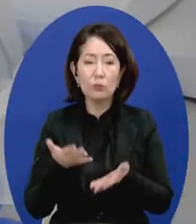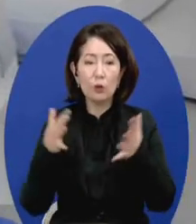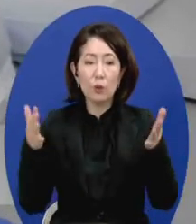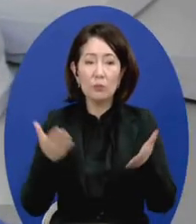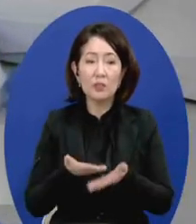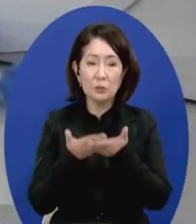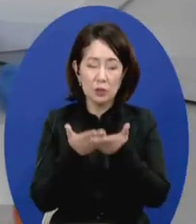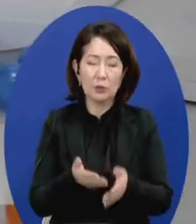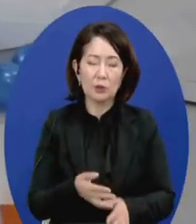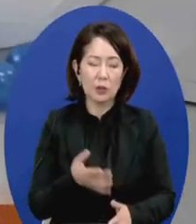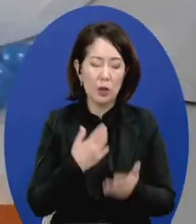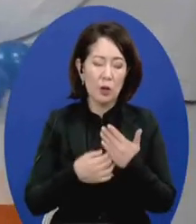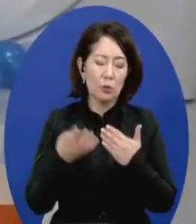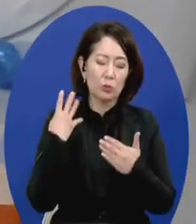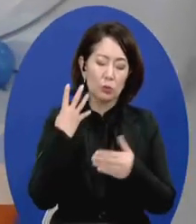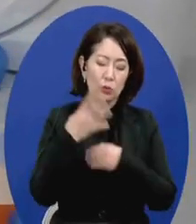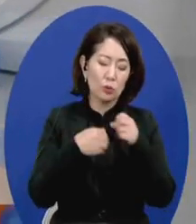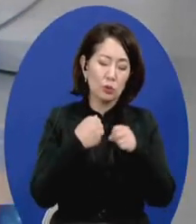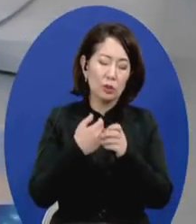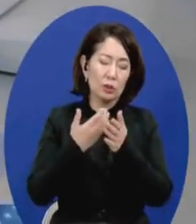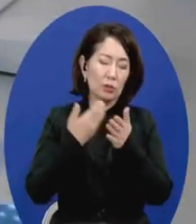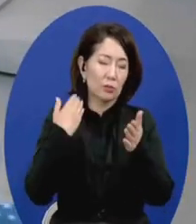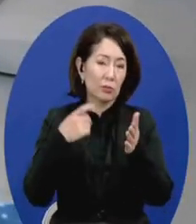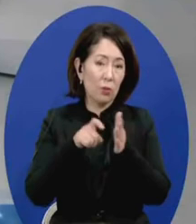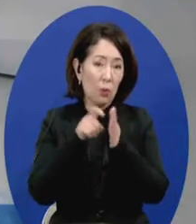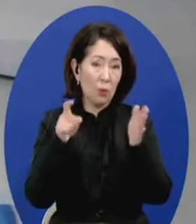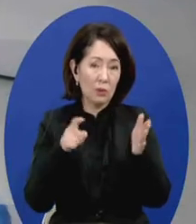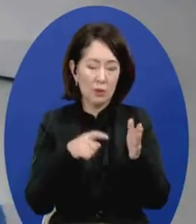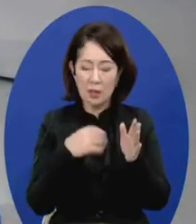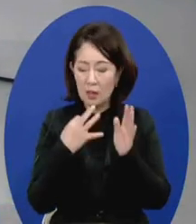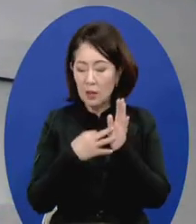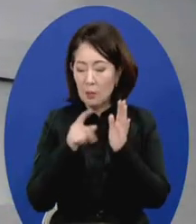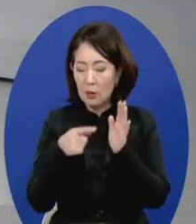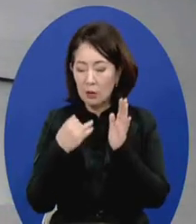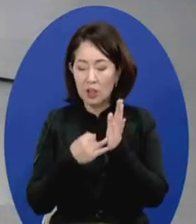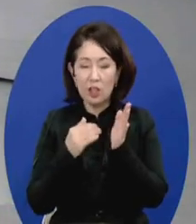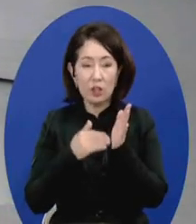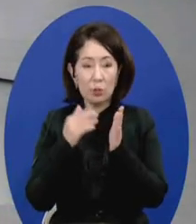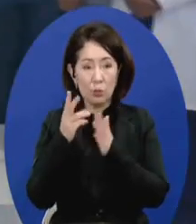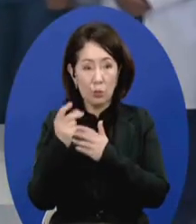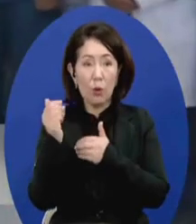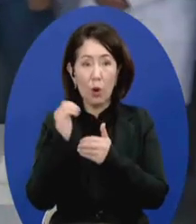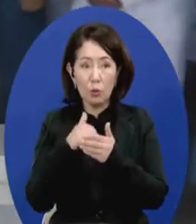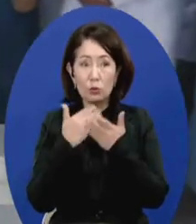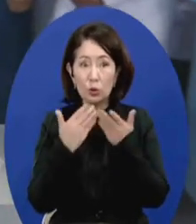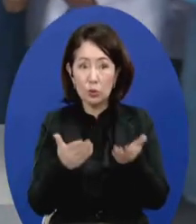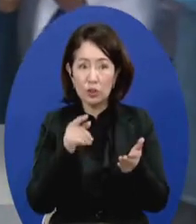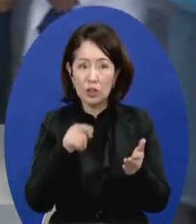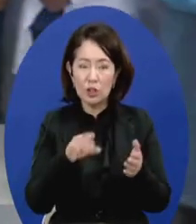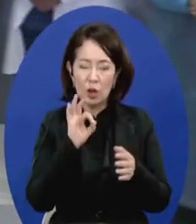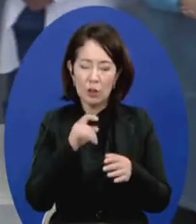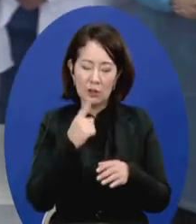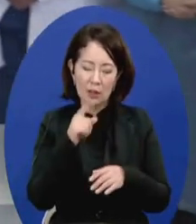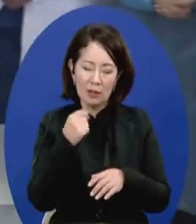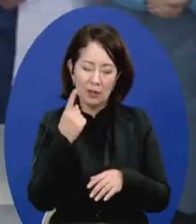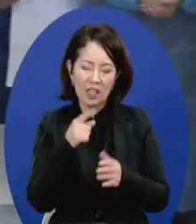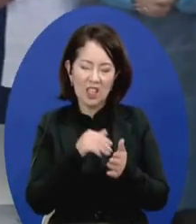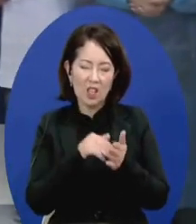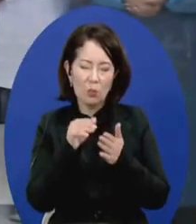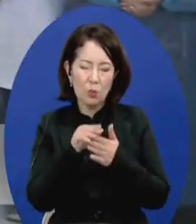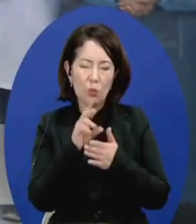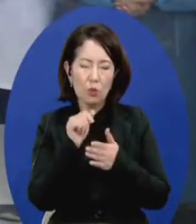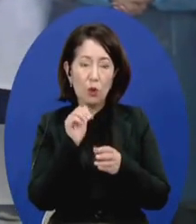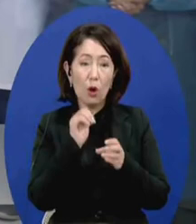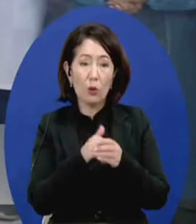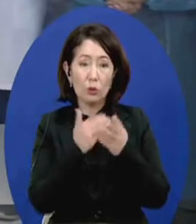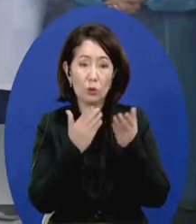байгаа. Өнгөрсөн 4 жилийн хугацаанд бүсийн онцлогоо эмчилгээний төвд 8.7 тэрбум төгрөгийн хөрөнгө оруулалт хийсэн. Энэ онцлогоход 1.1 тэрбум